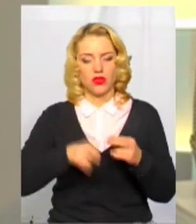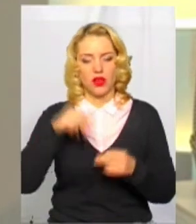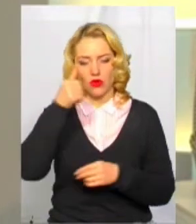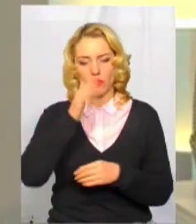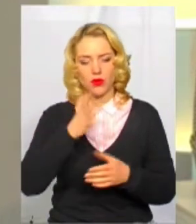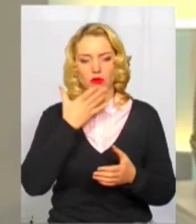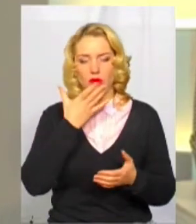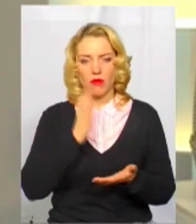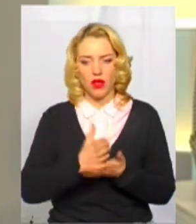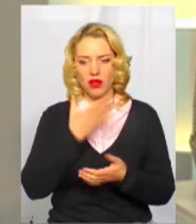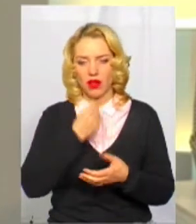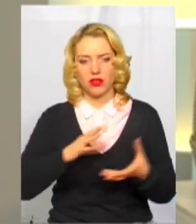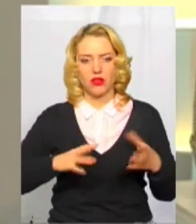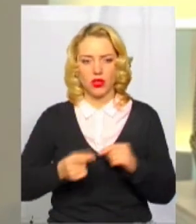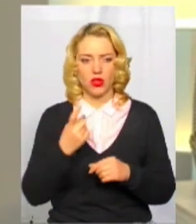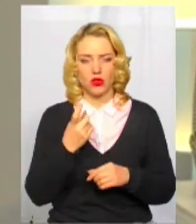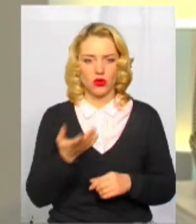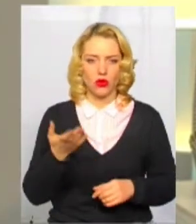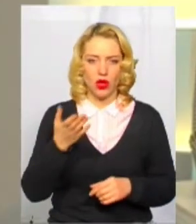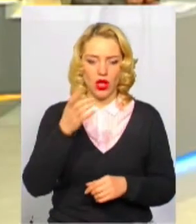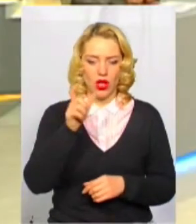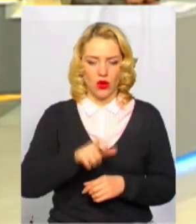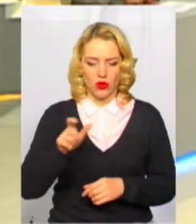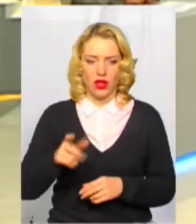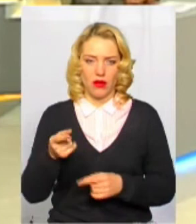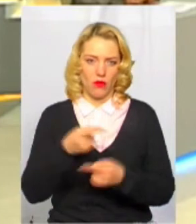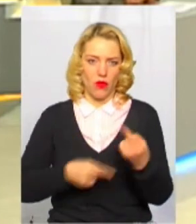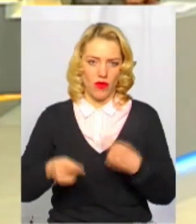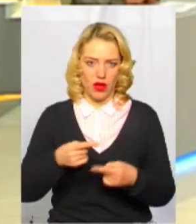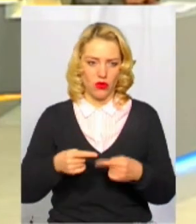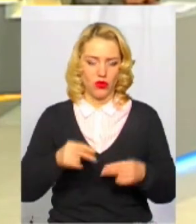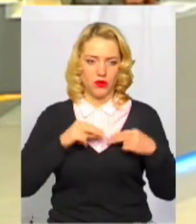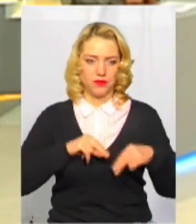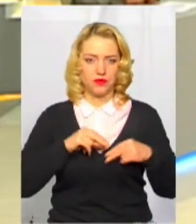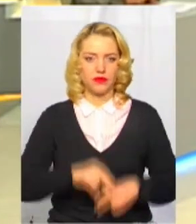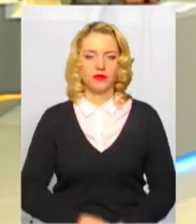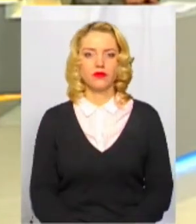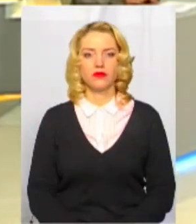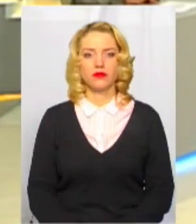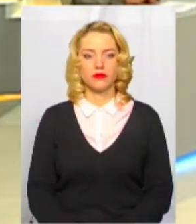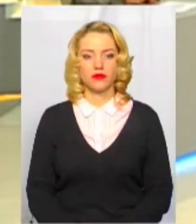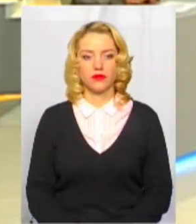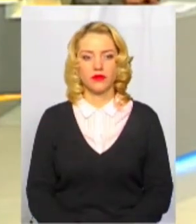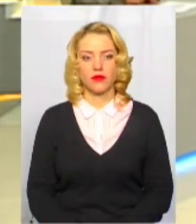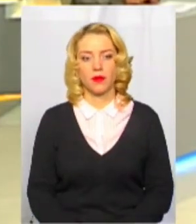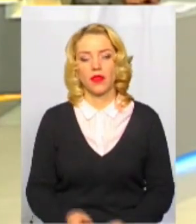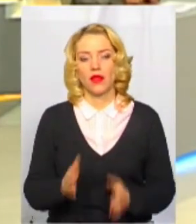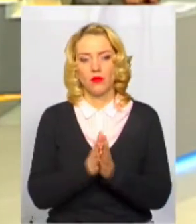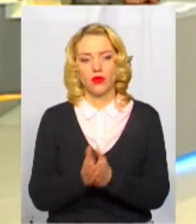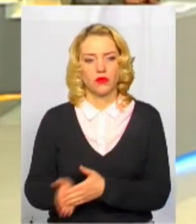будемо мати гарний результат і 100 штатних одиниць нам повернуть. Так, дякую за відповіді, шановні експерти. Прошу,